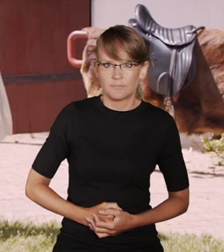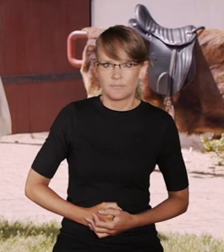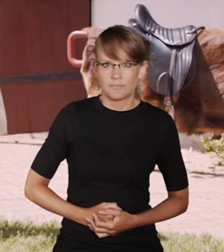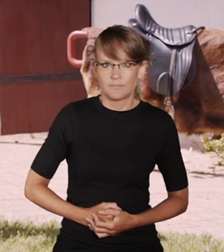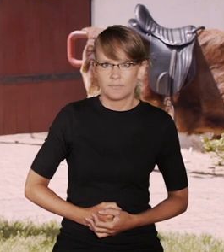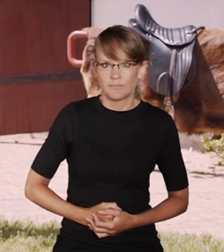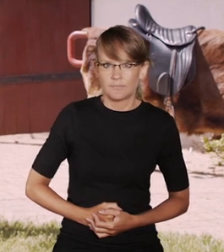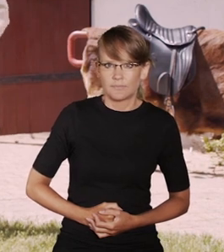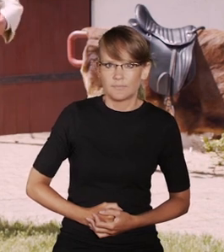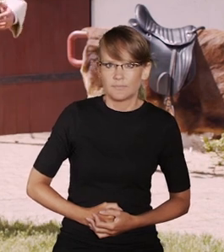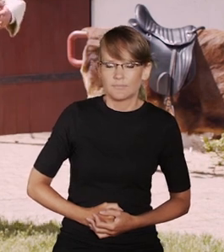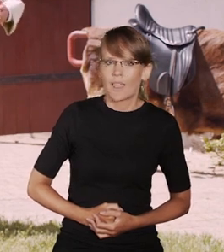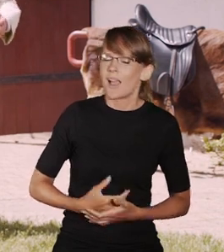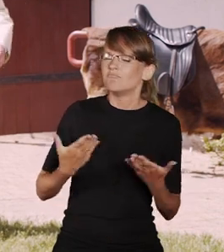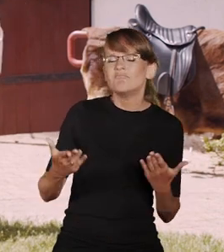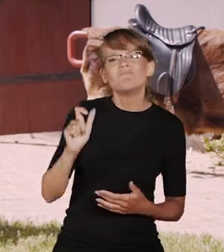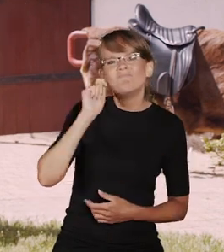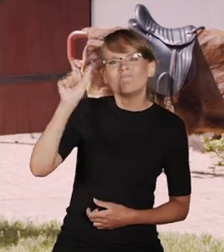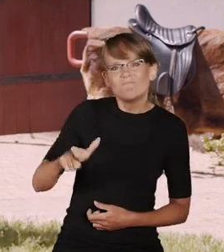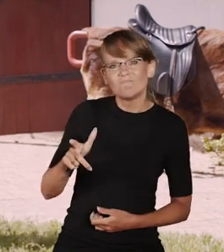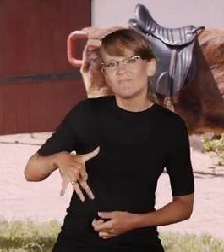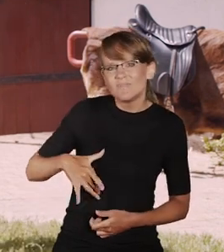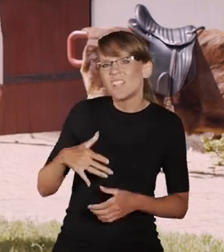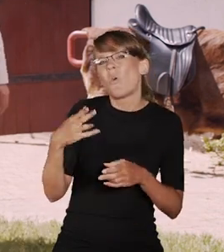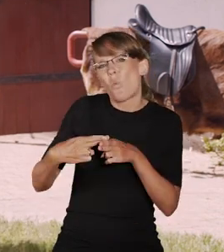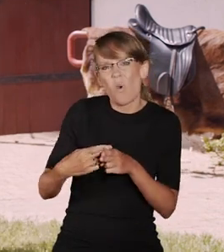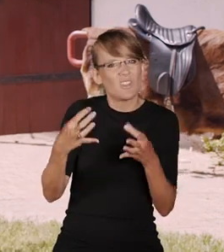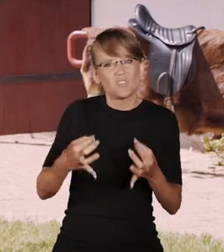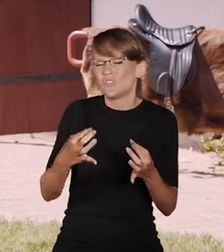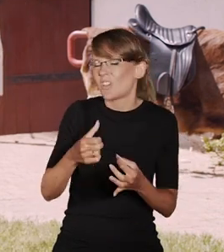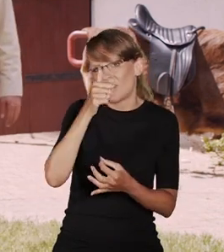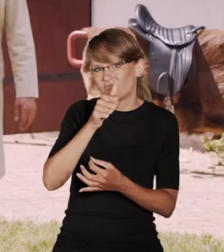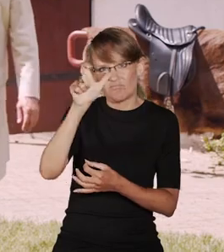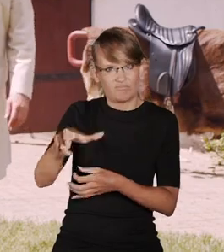taką poetyczną istotę, to mnie od razu ze złości kurcz chwyta za łydkę.